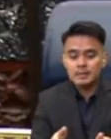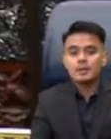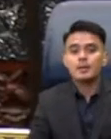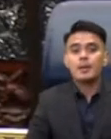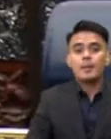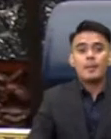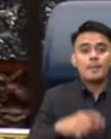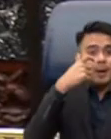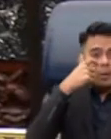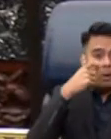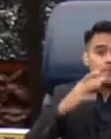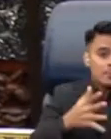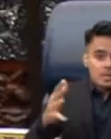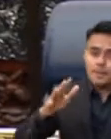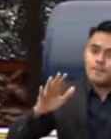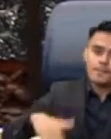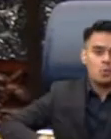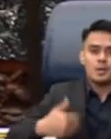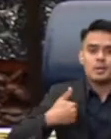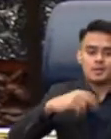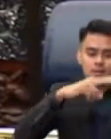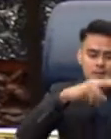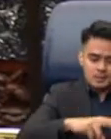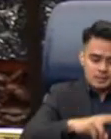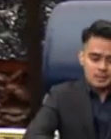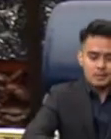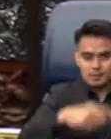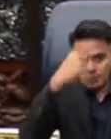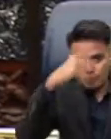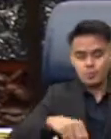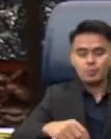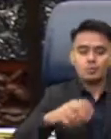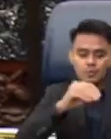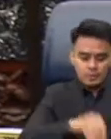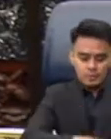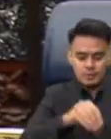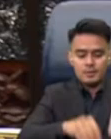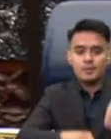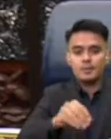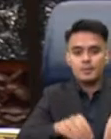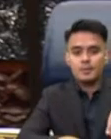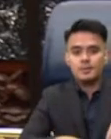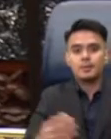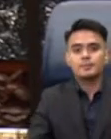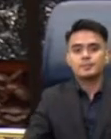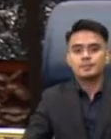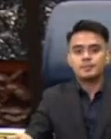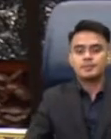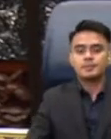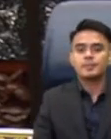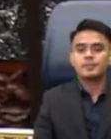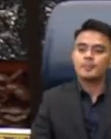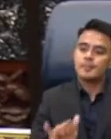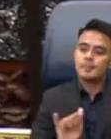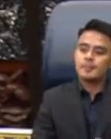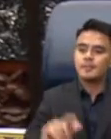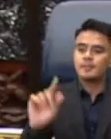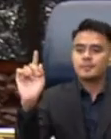belum menemui kajian yang mendalam untuk menghasilkan bawang besar di Malaysia ini